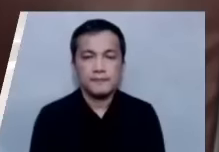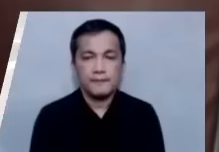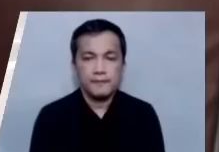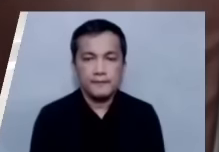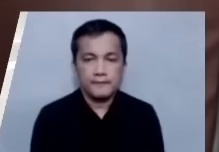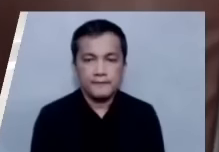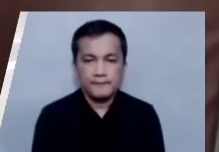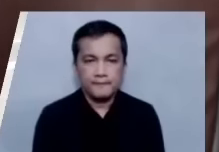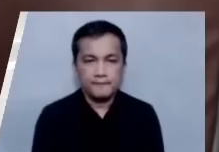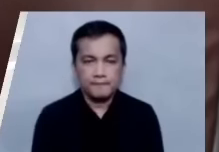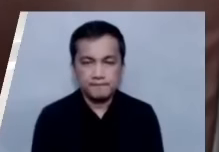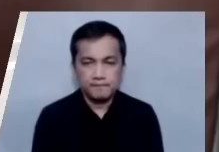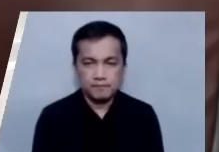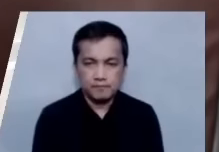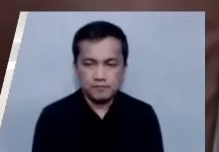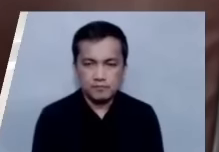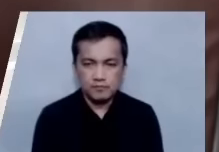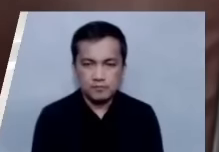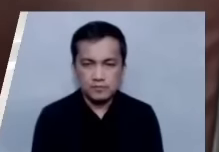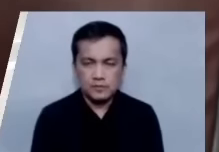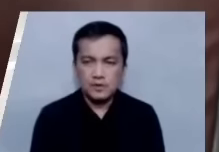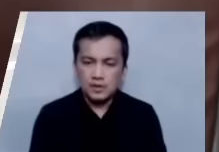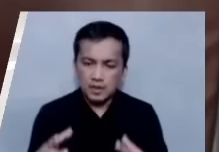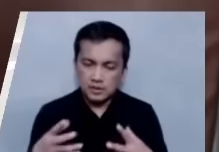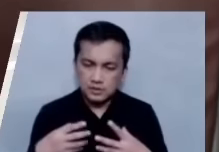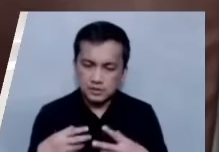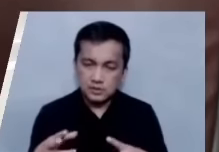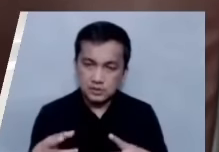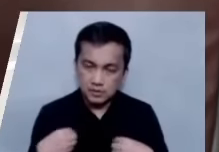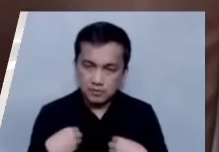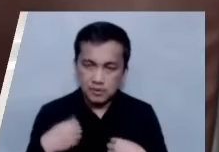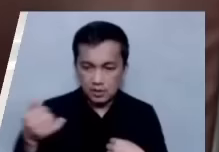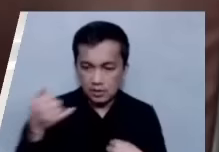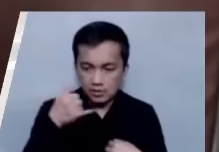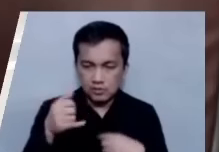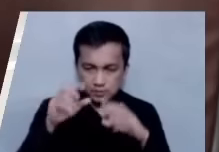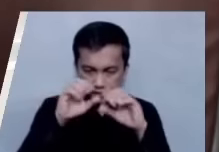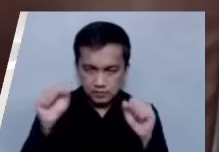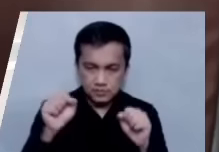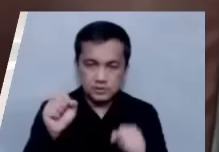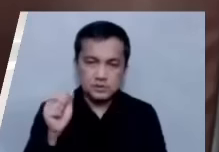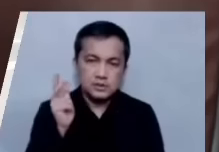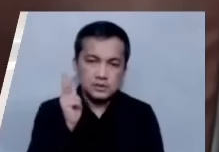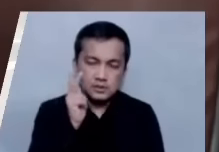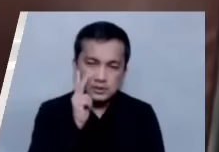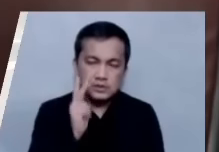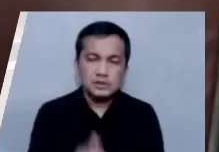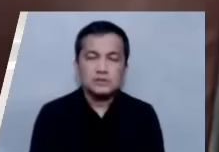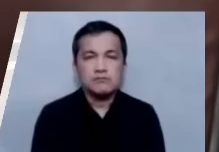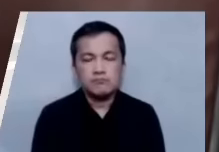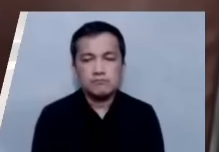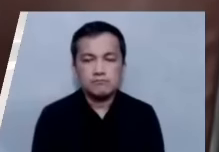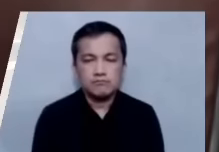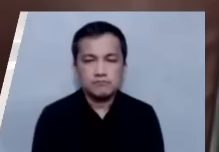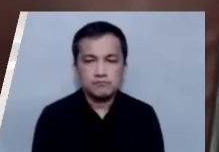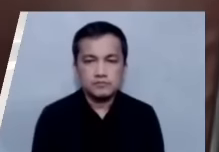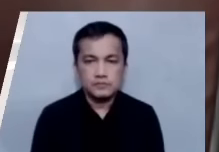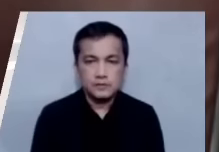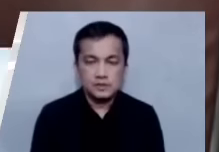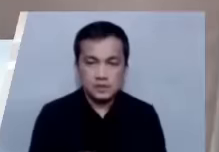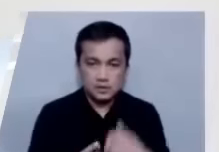I received a call from the President Rodrigo Roa Duterte. Inilabas ni retired Police